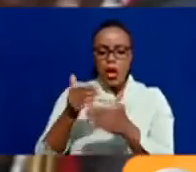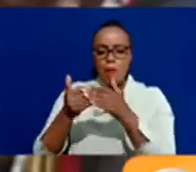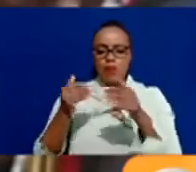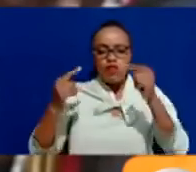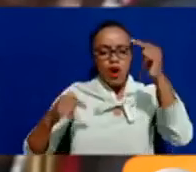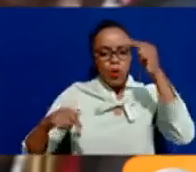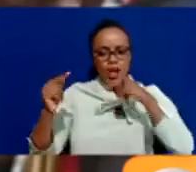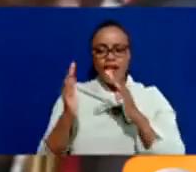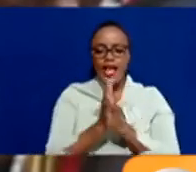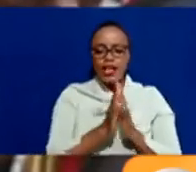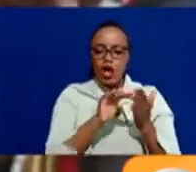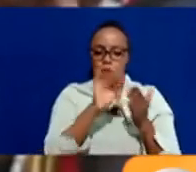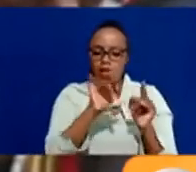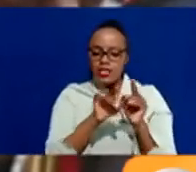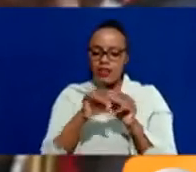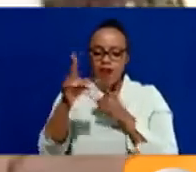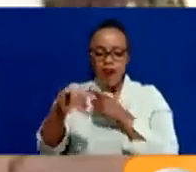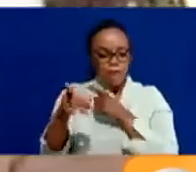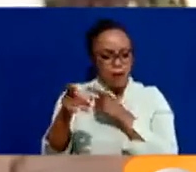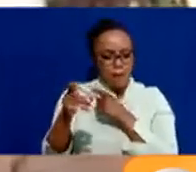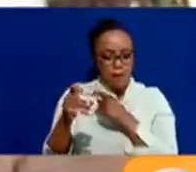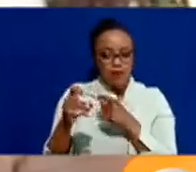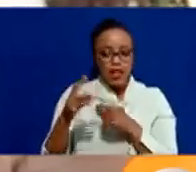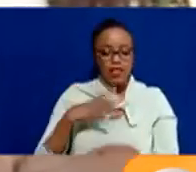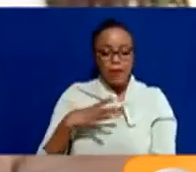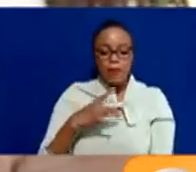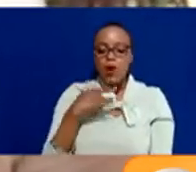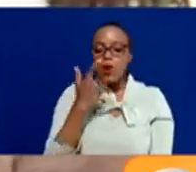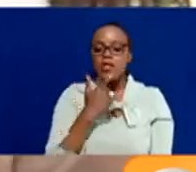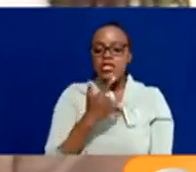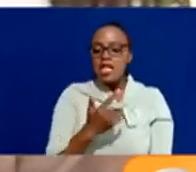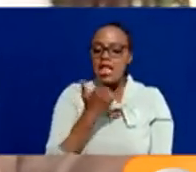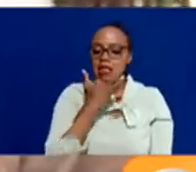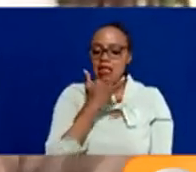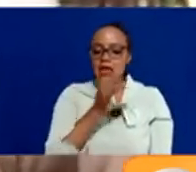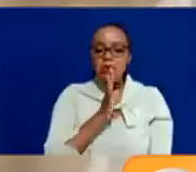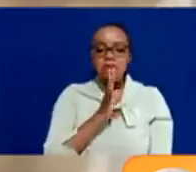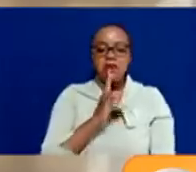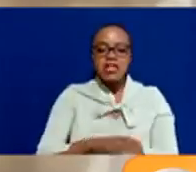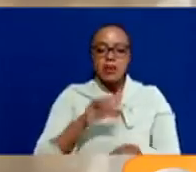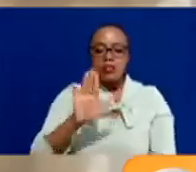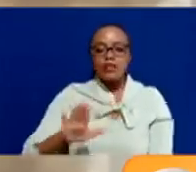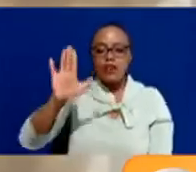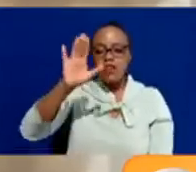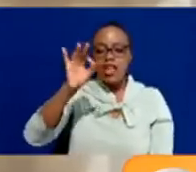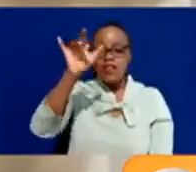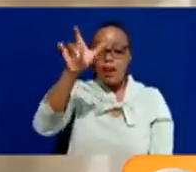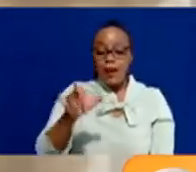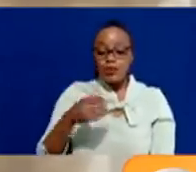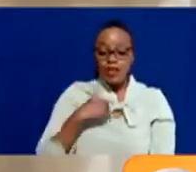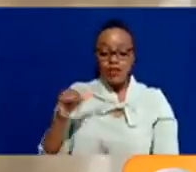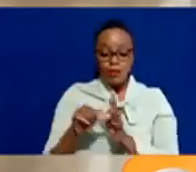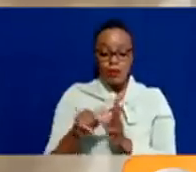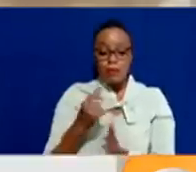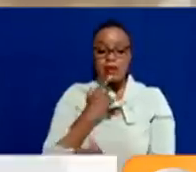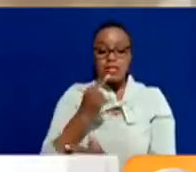wao, na haswa akirusha makombora kwa waliokosoa hotuba yake wakati wa kula kiapo. Kama mtu wako na shida mimi